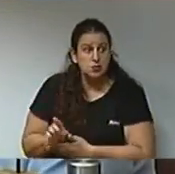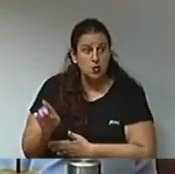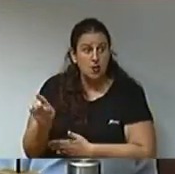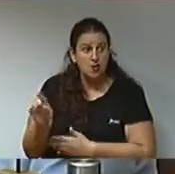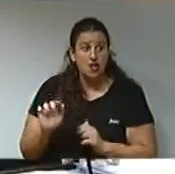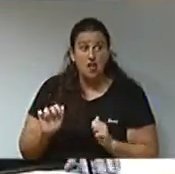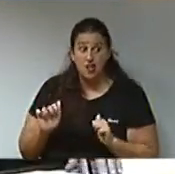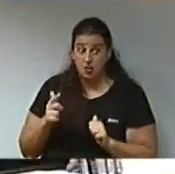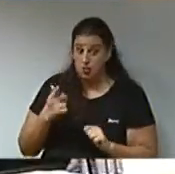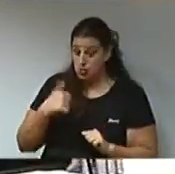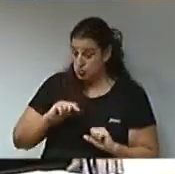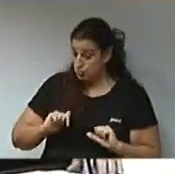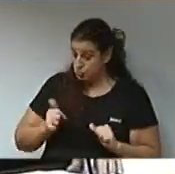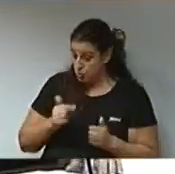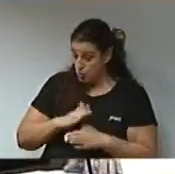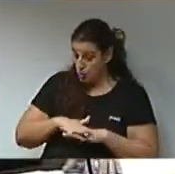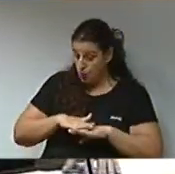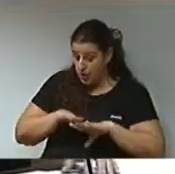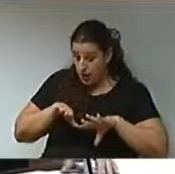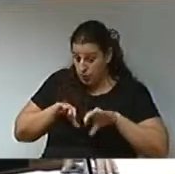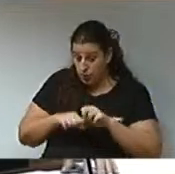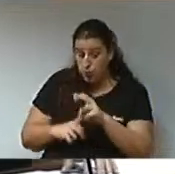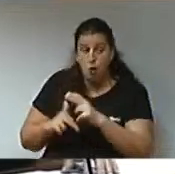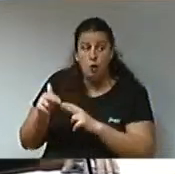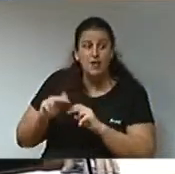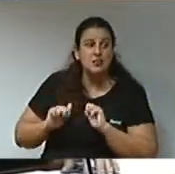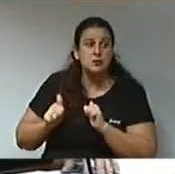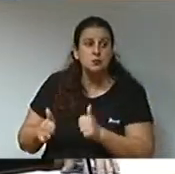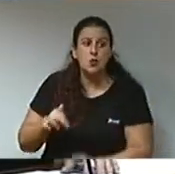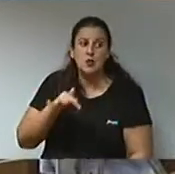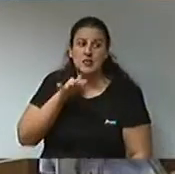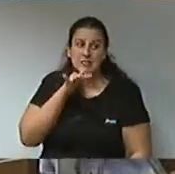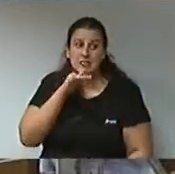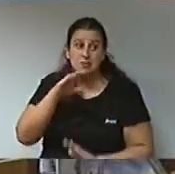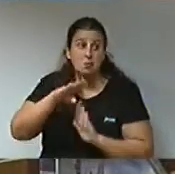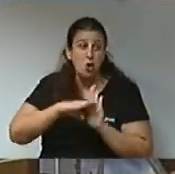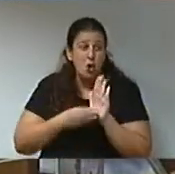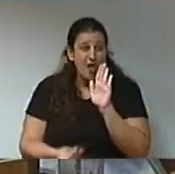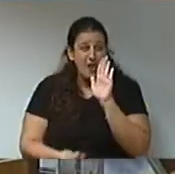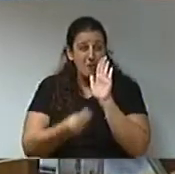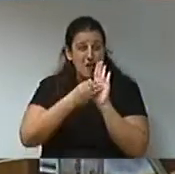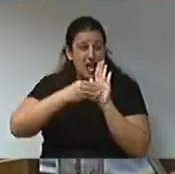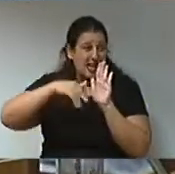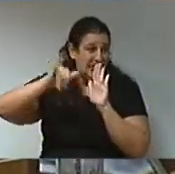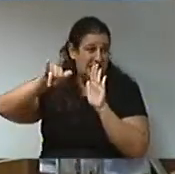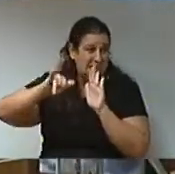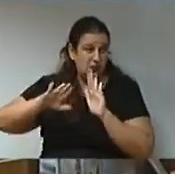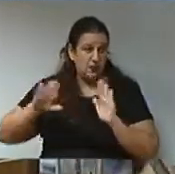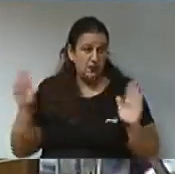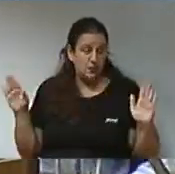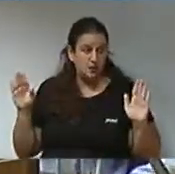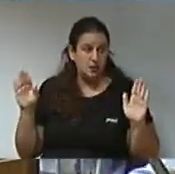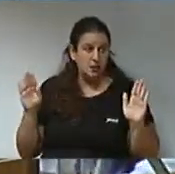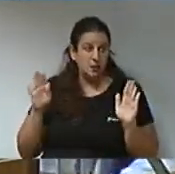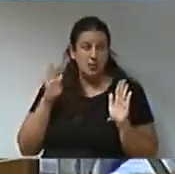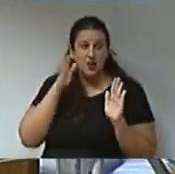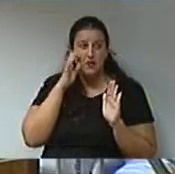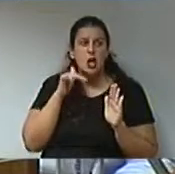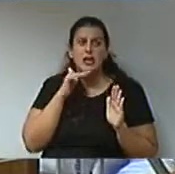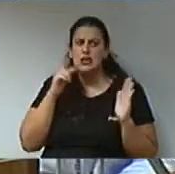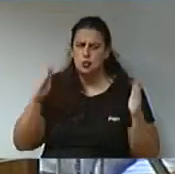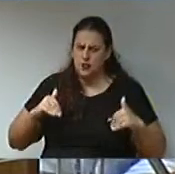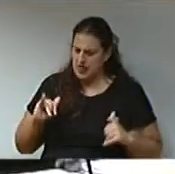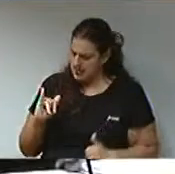vam arribar al govern, encara no havien començat les obres i encara no estaven ni programades. Per tant, clar, home, claro que hi ha